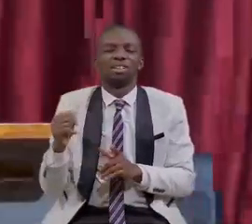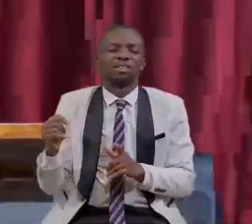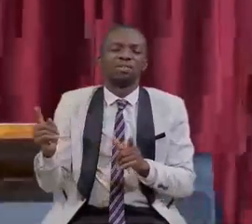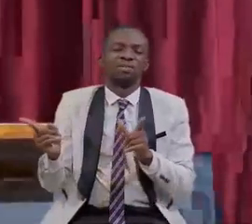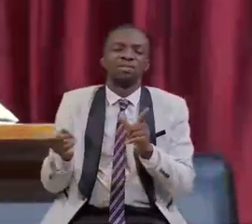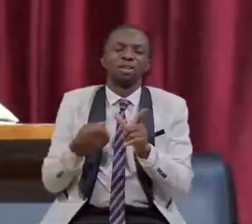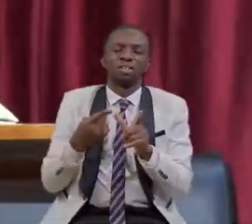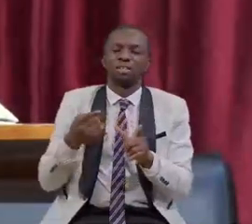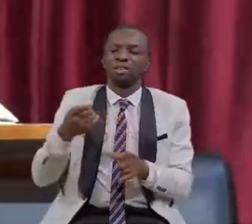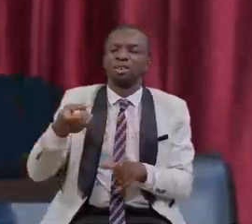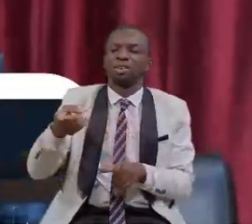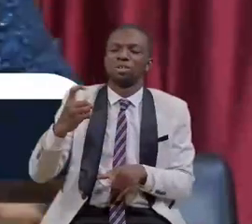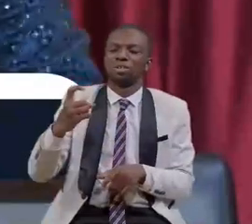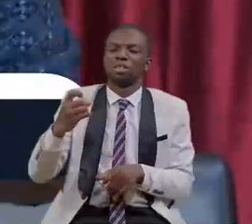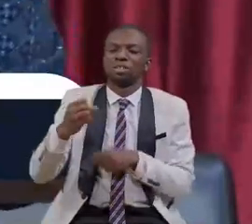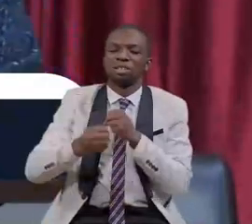Certains disent que